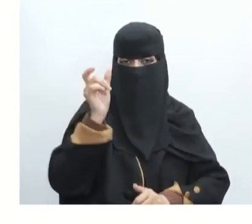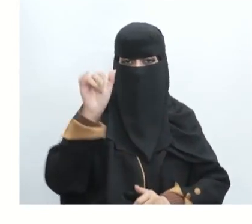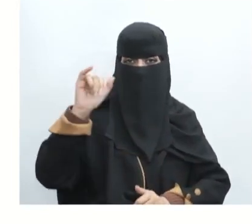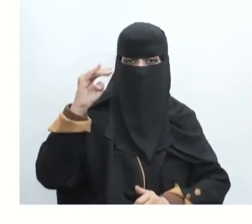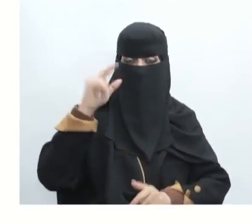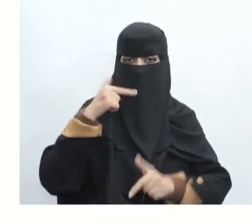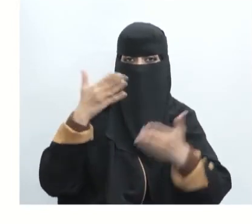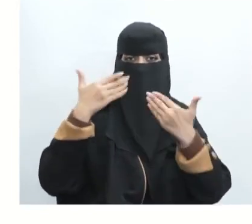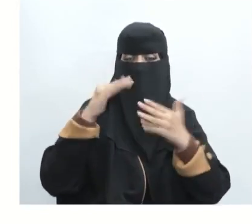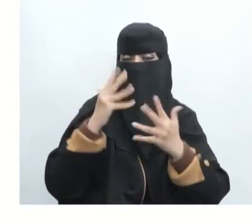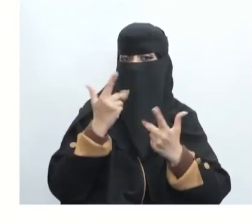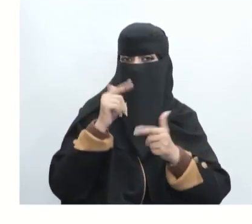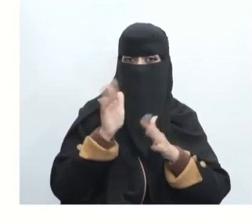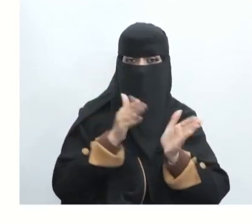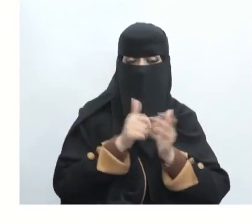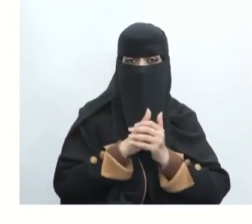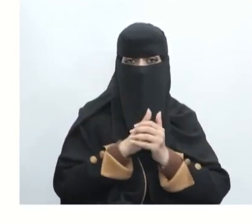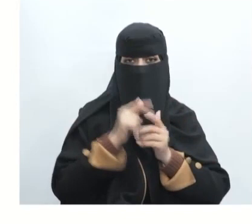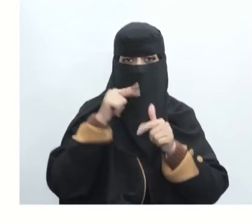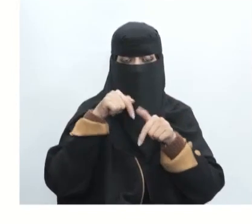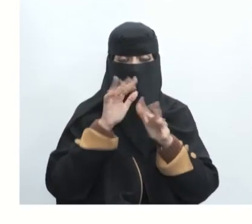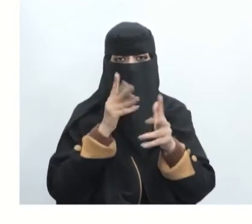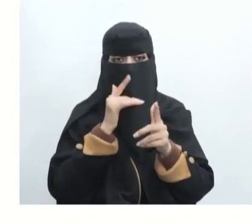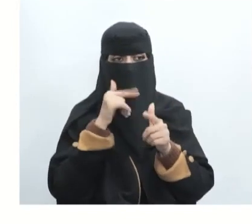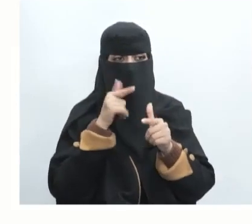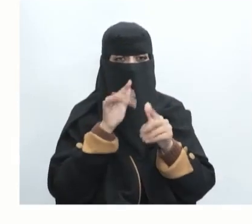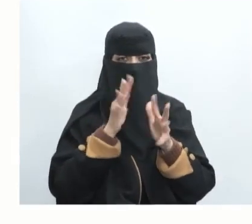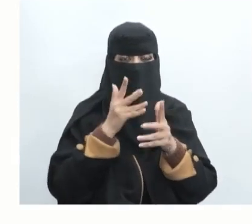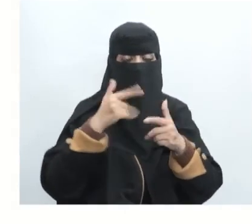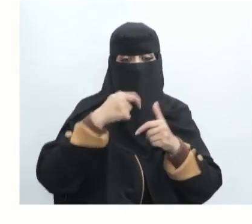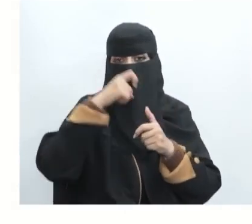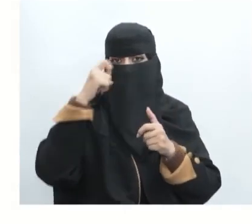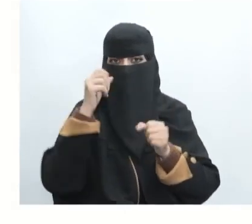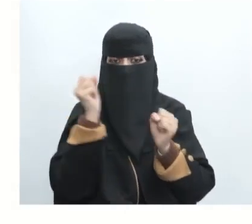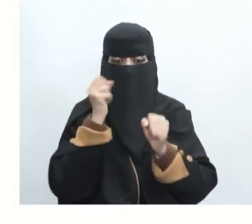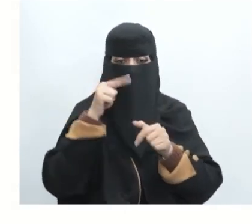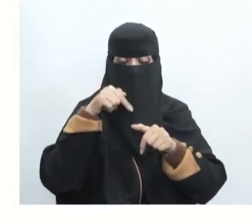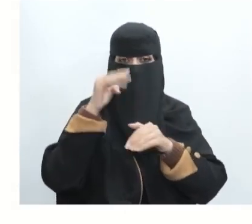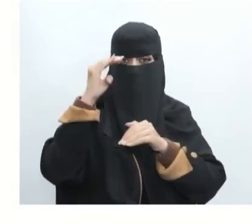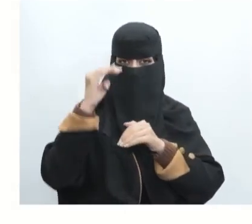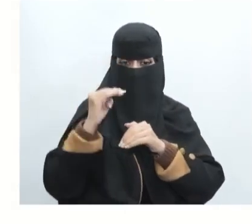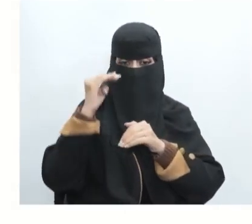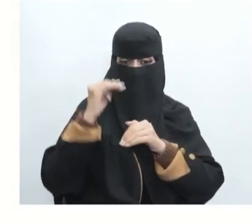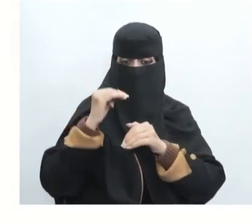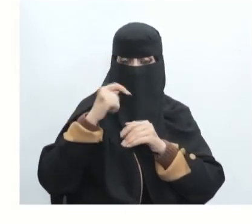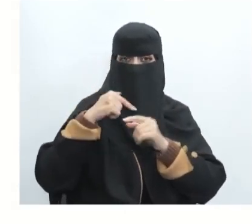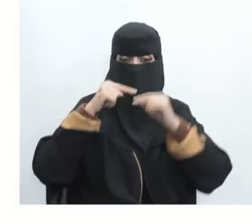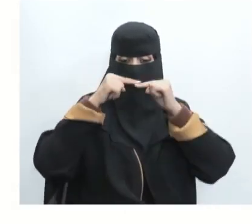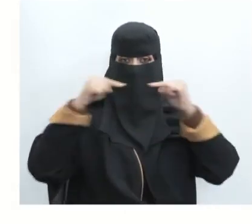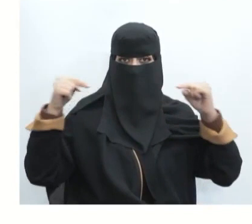ما مناخ نيجيريا او ما هو مناخ نيجيري اوصفه لي ممتازين احسنتم في الجنوب هو مناخ